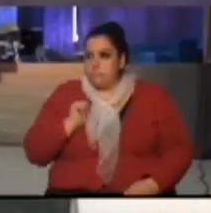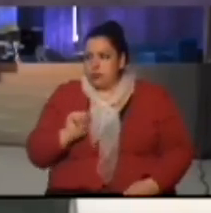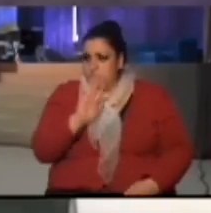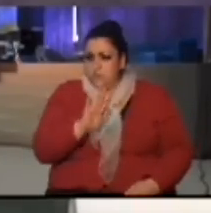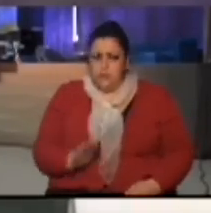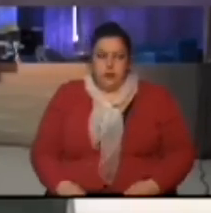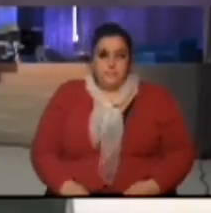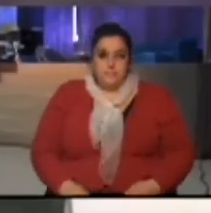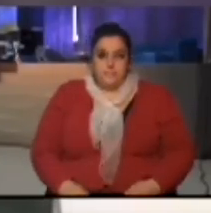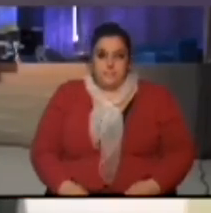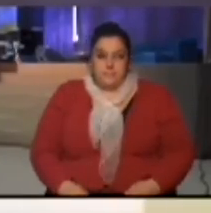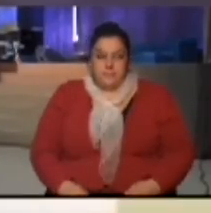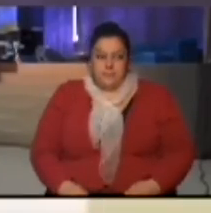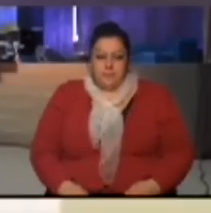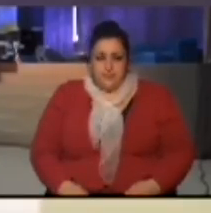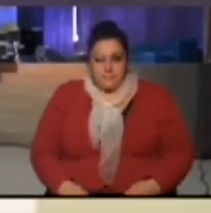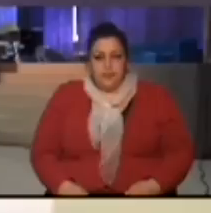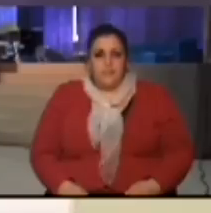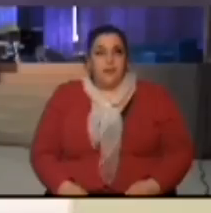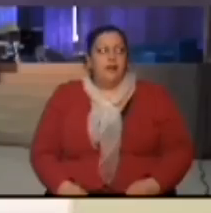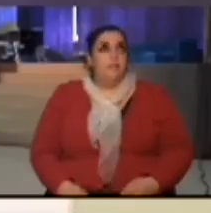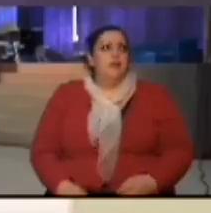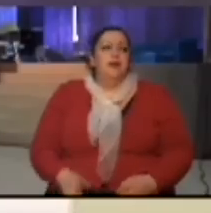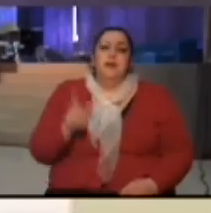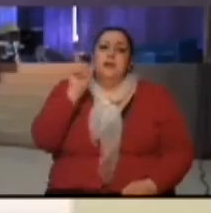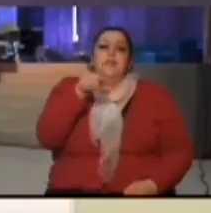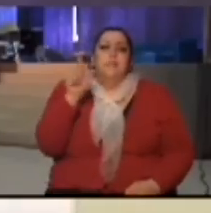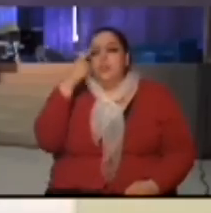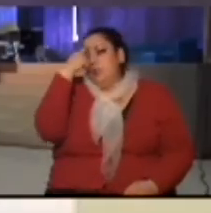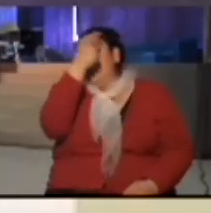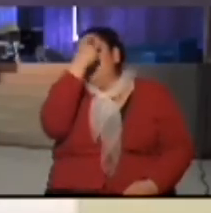Շարունակություն, գալիս են ասելու, մարդիկ լսում են,